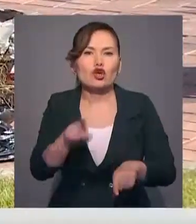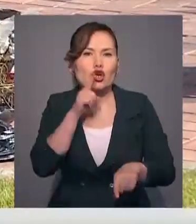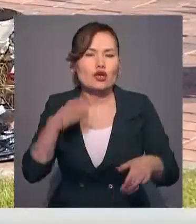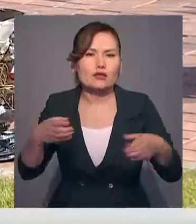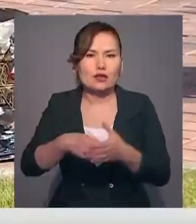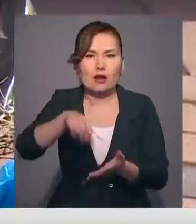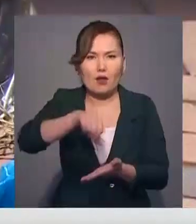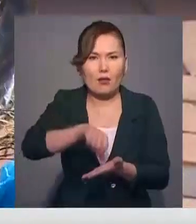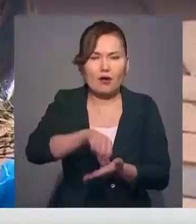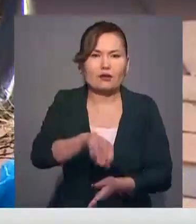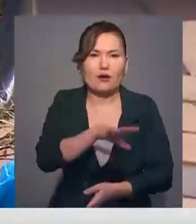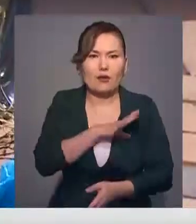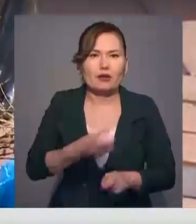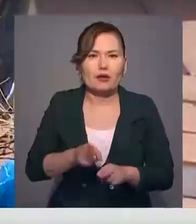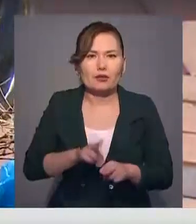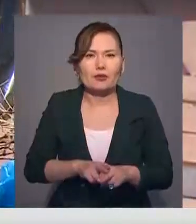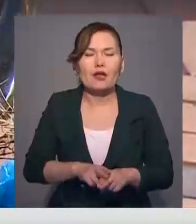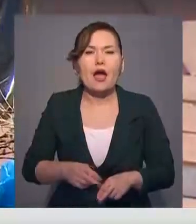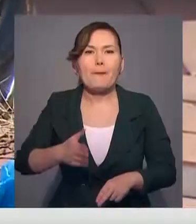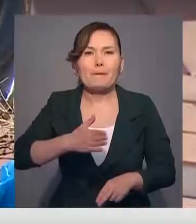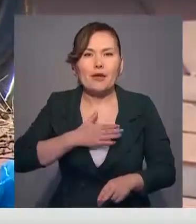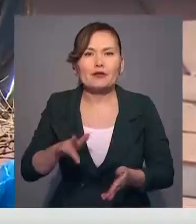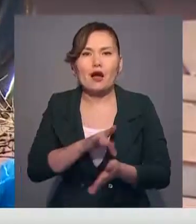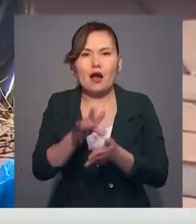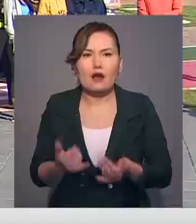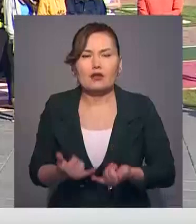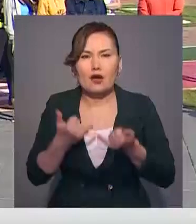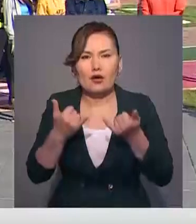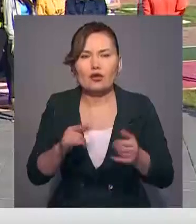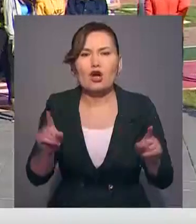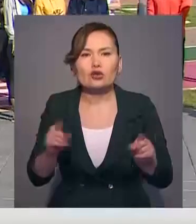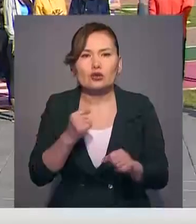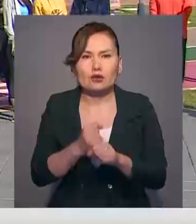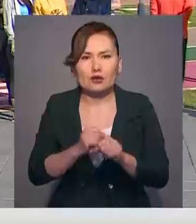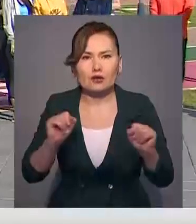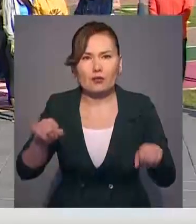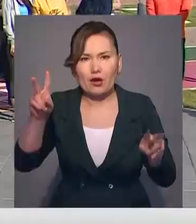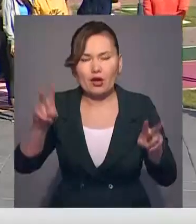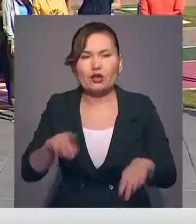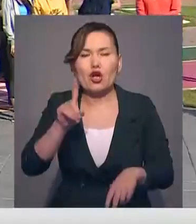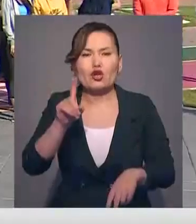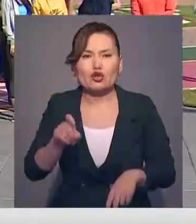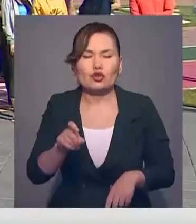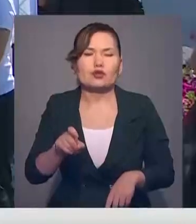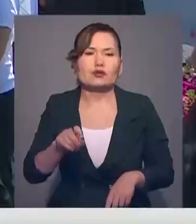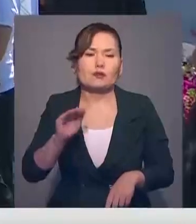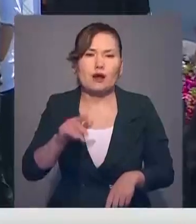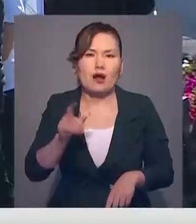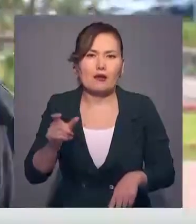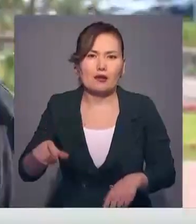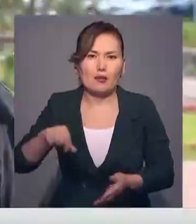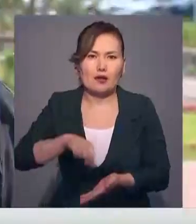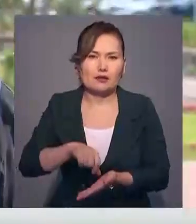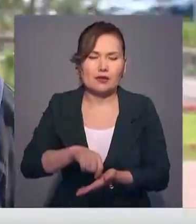келген сала үздіктері марапатталды. Айта кетейік, «Мен қалам үшін не жасай аламын» акциясына 100-ге жуық маман қатысты.